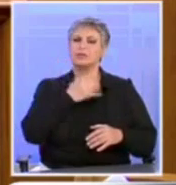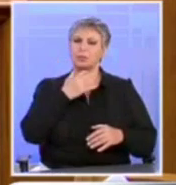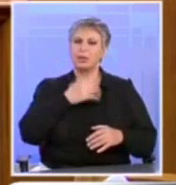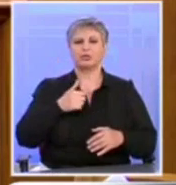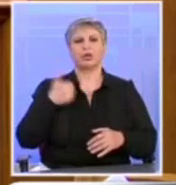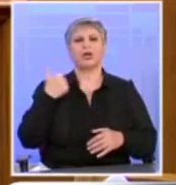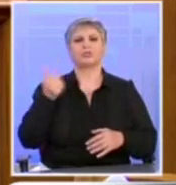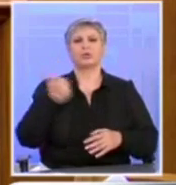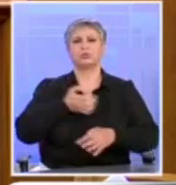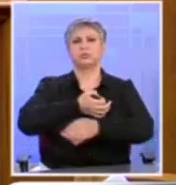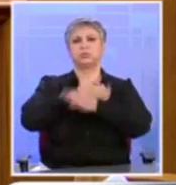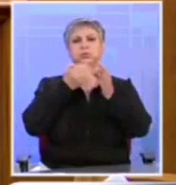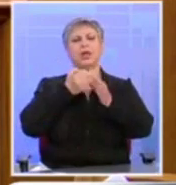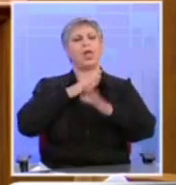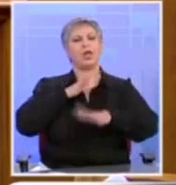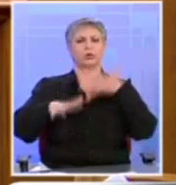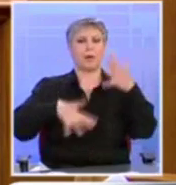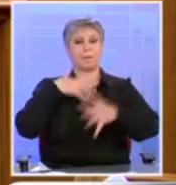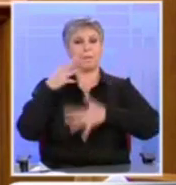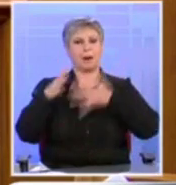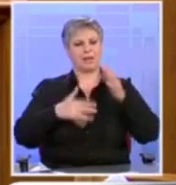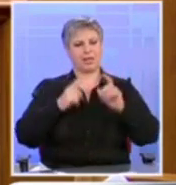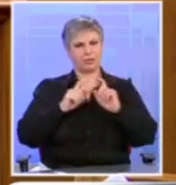φιρμάνι και τον μπερδεύει το πράγμα.